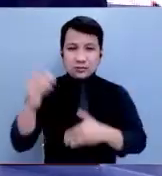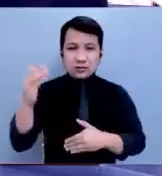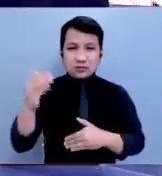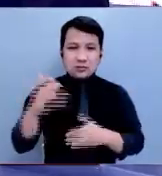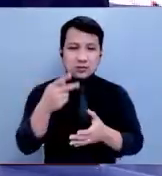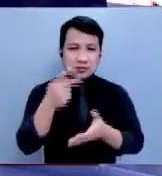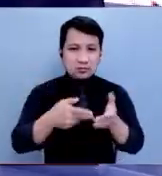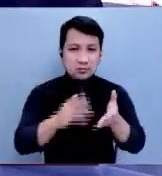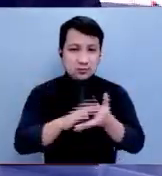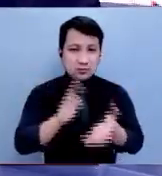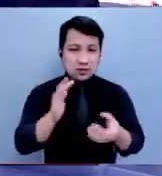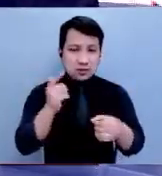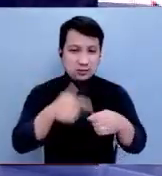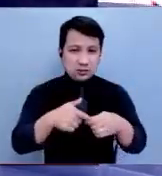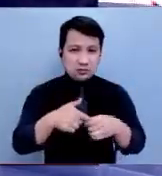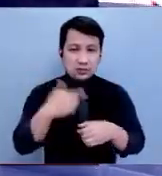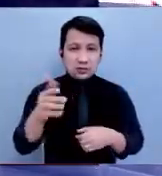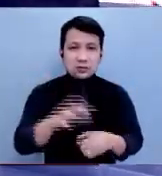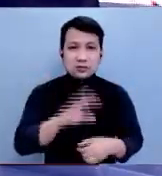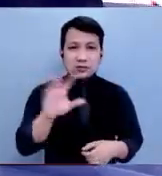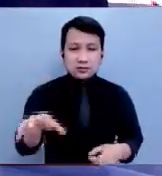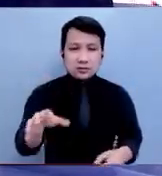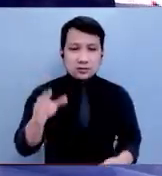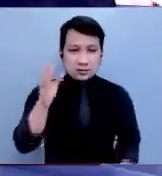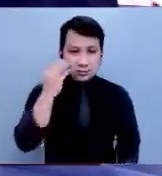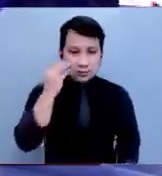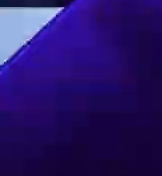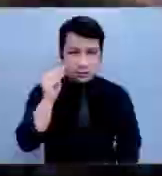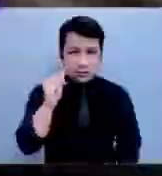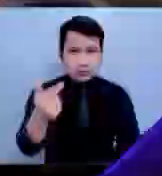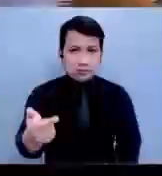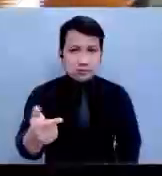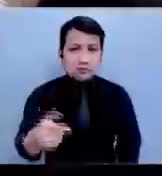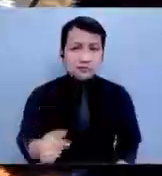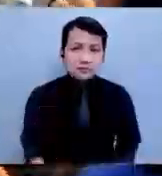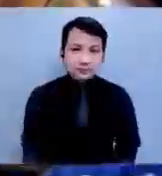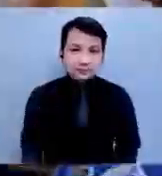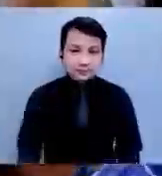ng petrolyo. Nasa frontline balitang yan si Marlene Alcaide.